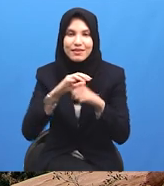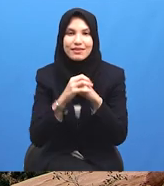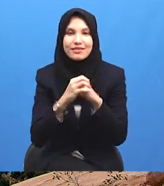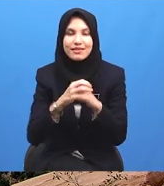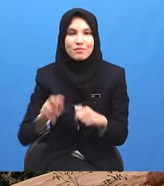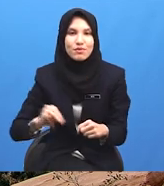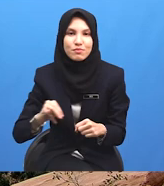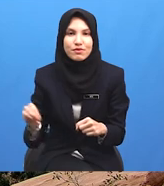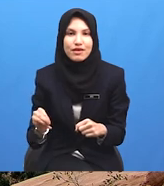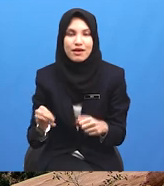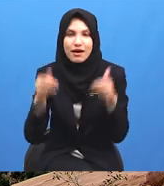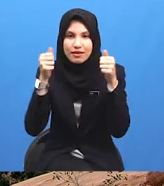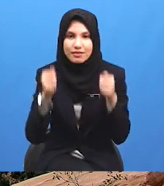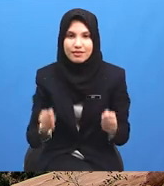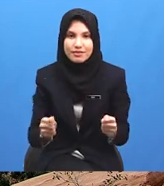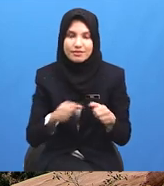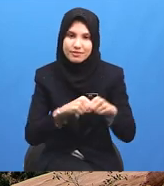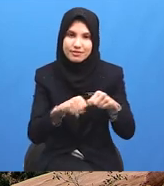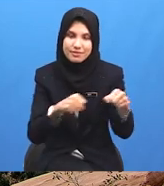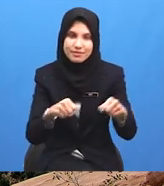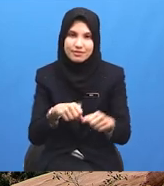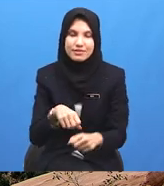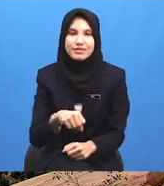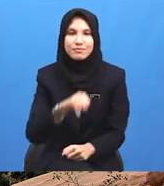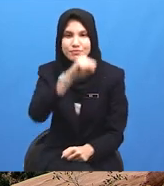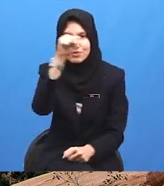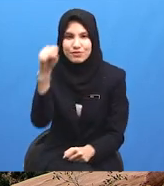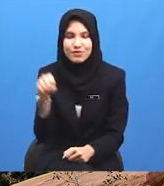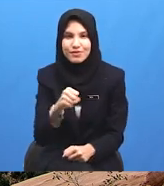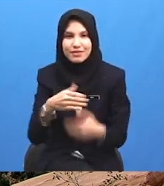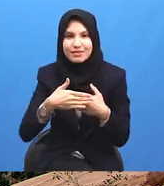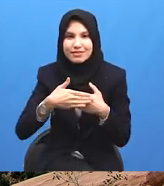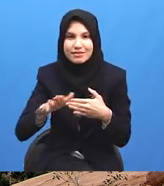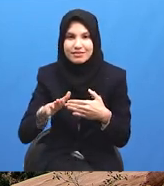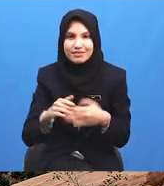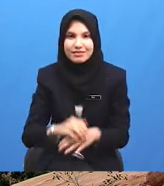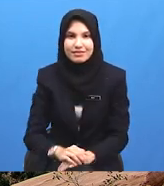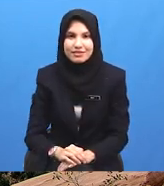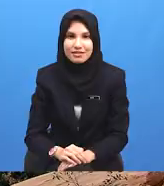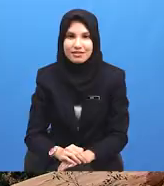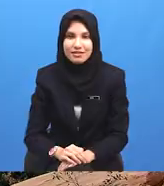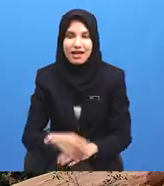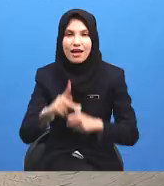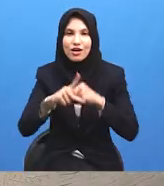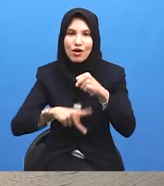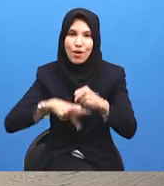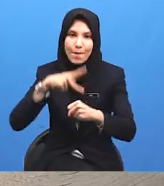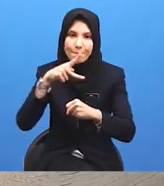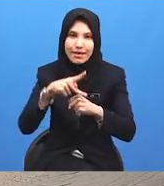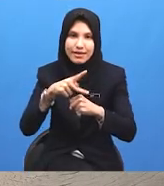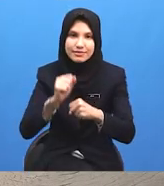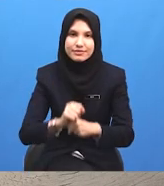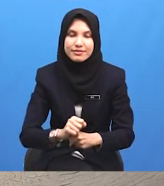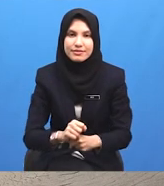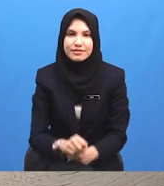murid-murid, ahli sistem suria seterusnya yang cikgu hendak perkenalkan pada hari ini ialah komet. Komet